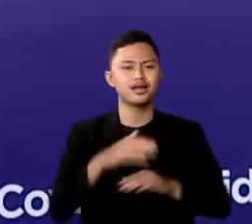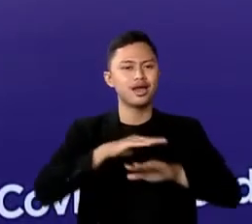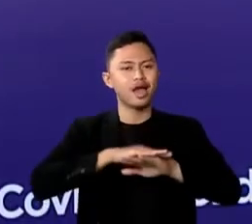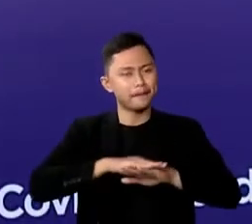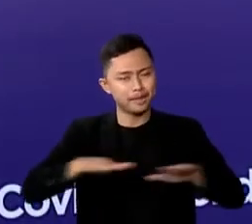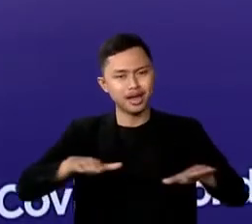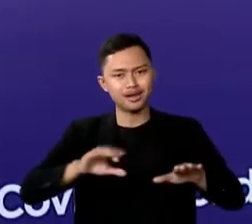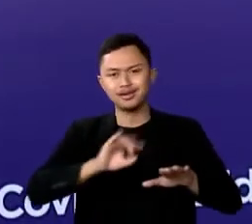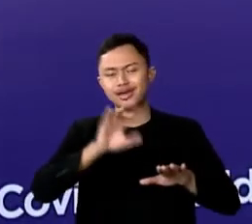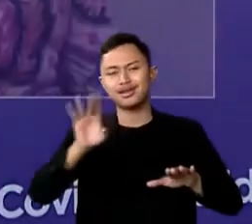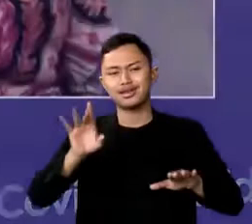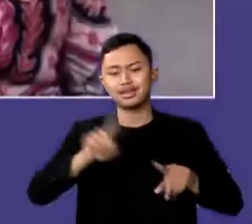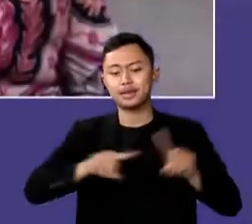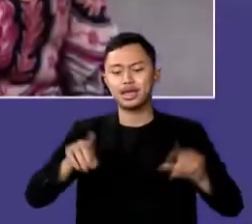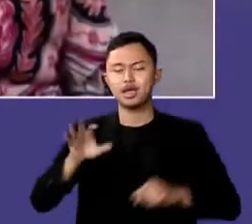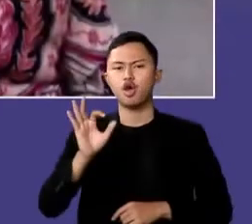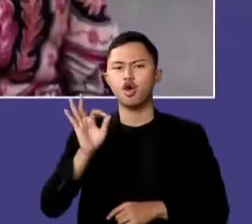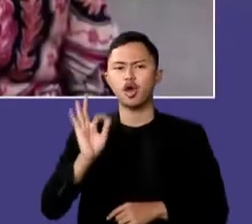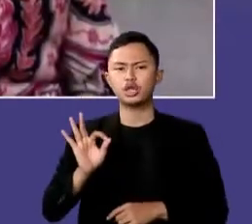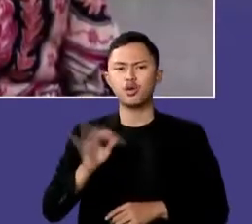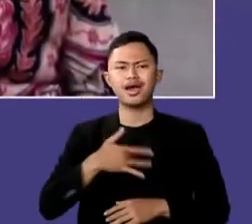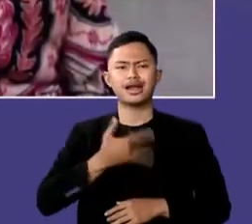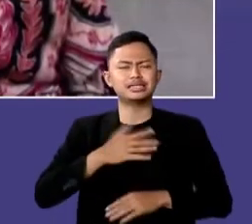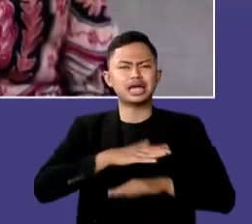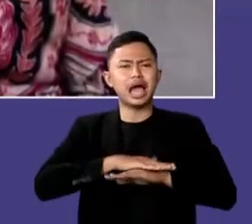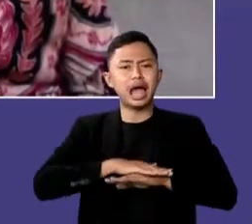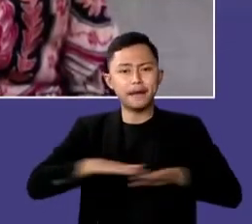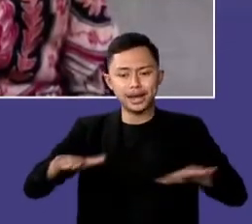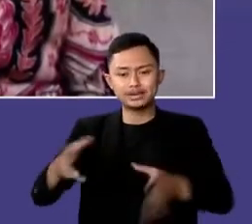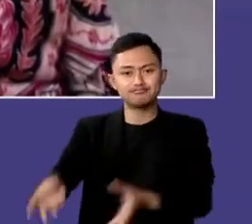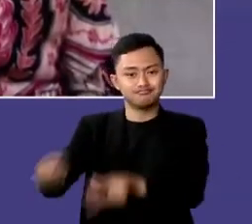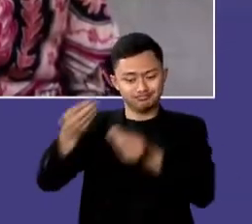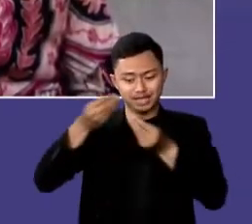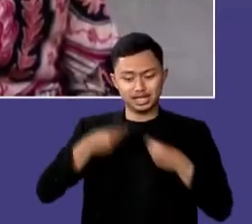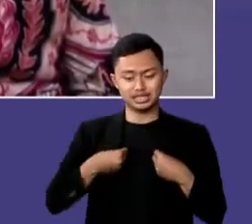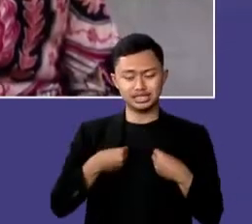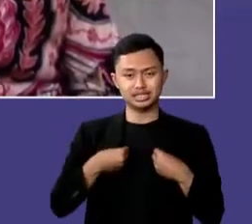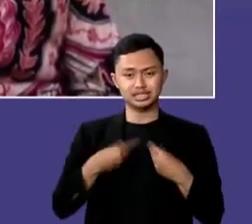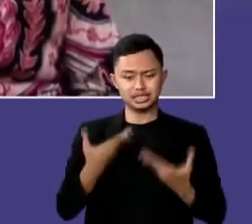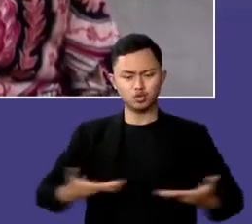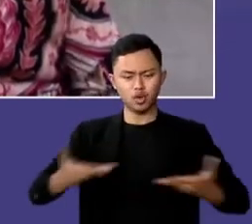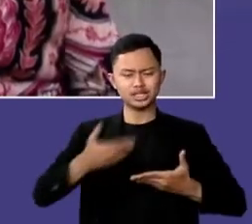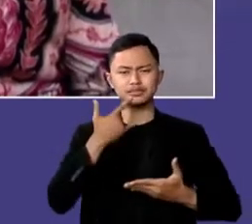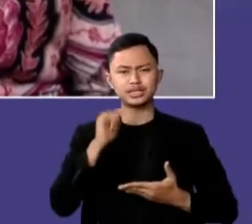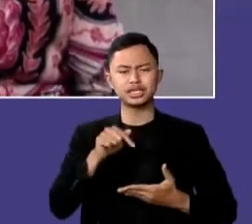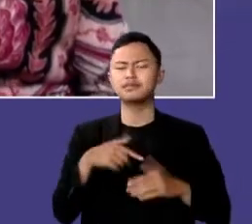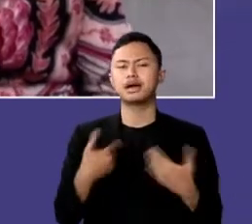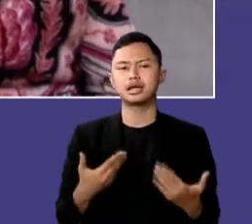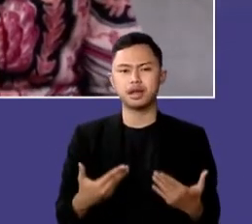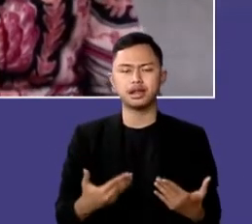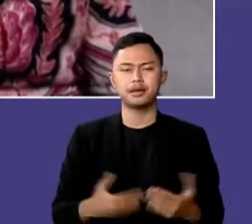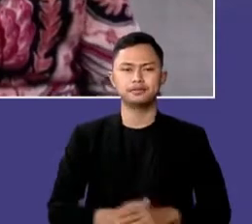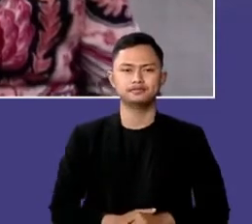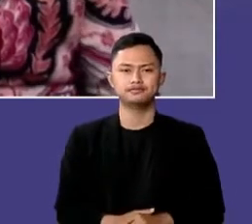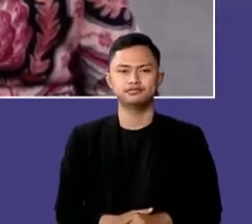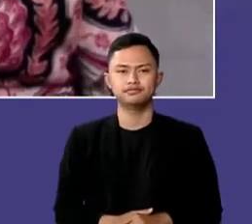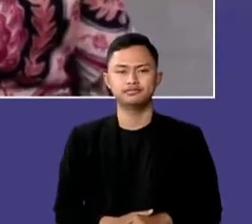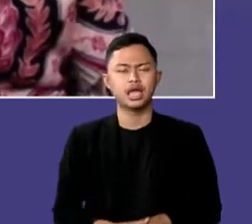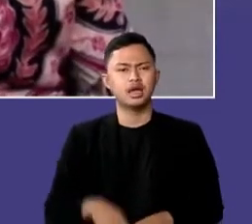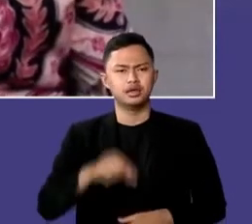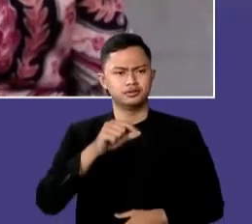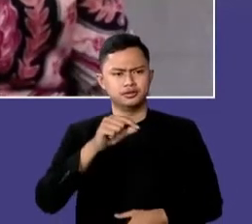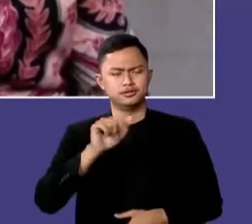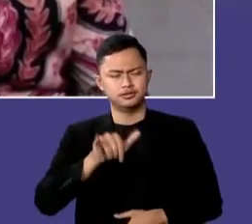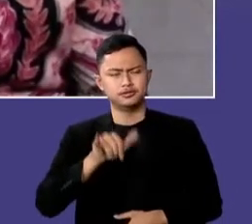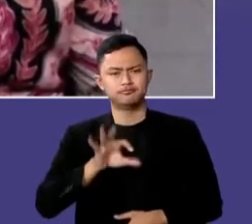Lalu bagaimana orangtua tetap bisa memberikan rasa aman pada anak-anak selama masa pandemi ini Iya